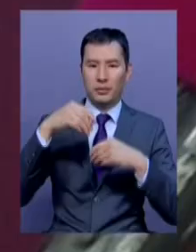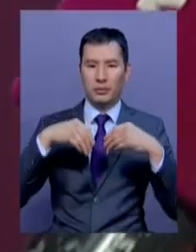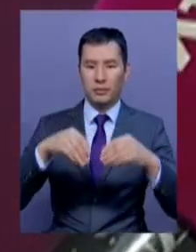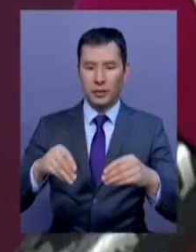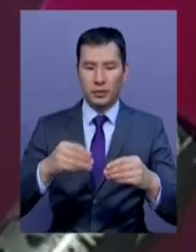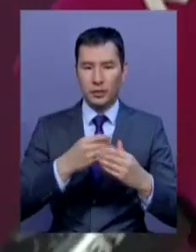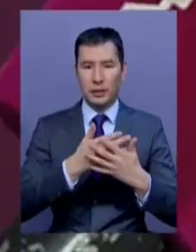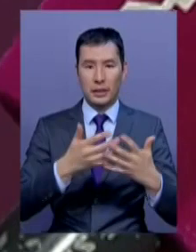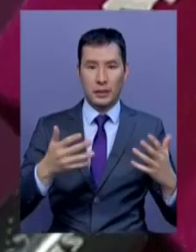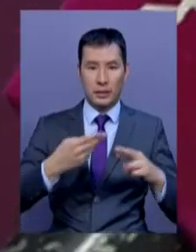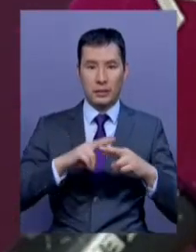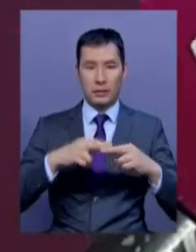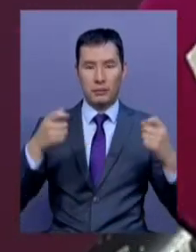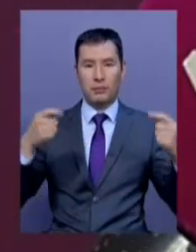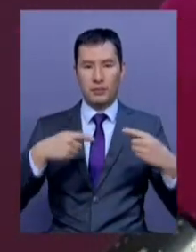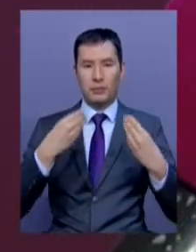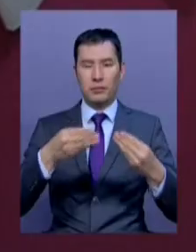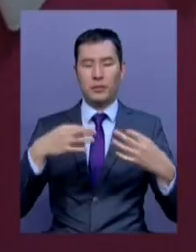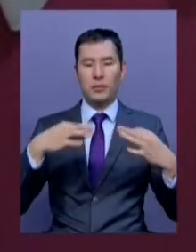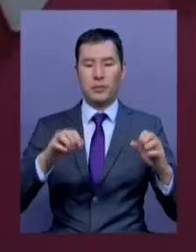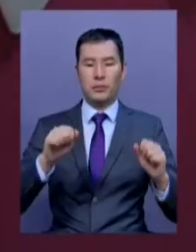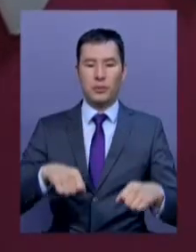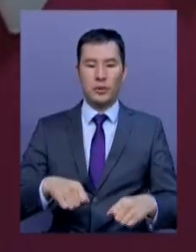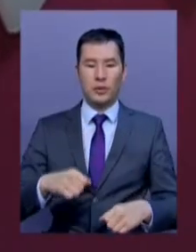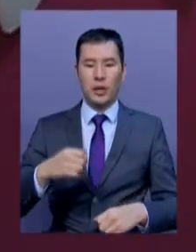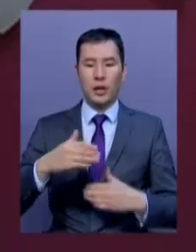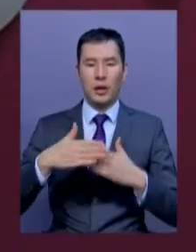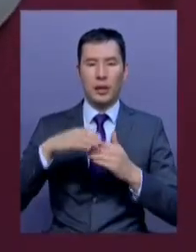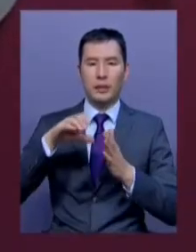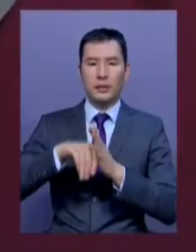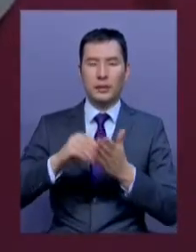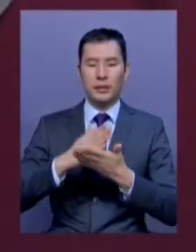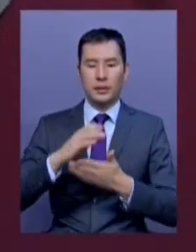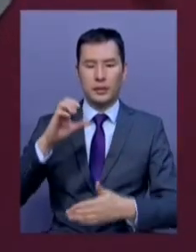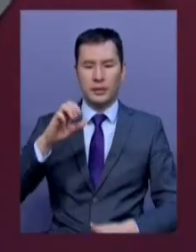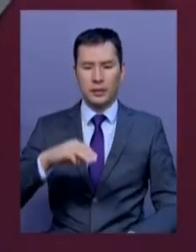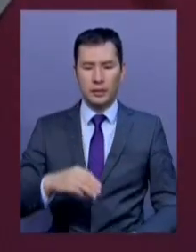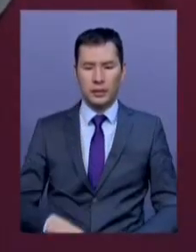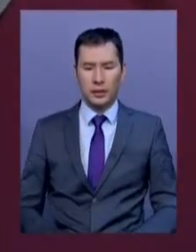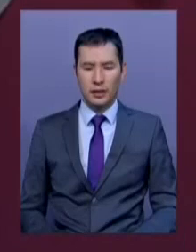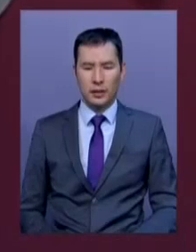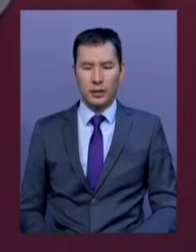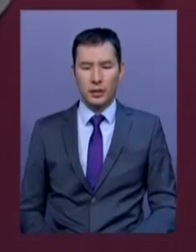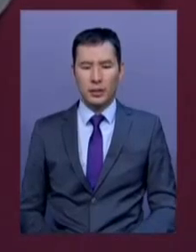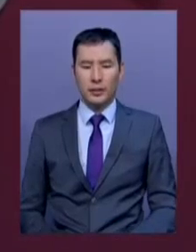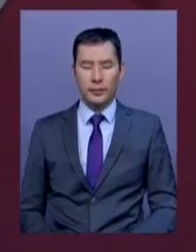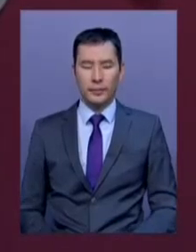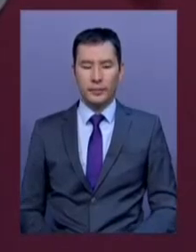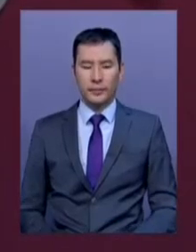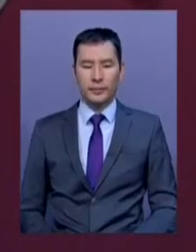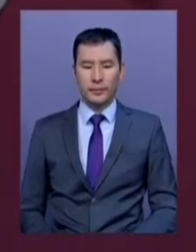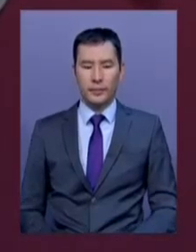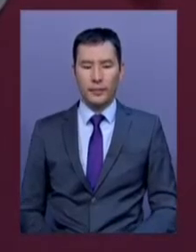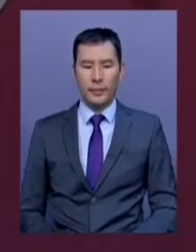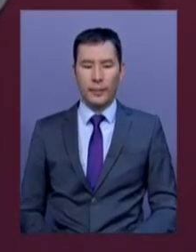шаруашылығы өндірісін жүзеге асыру үшін, бірақ жер кодексінің 23-ші бабына мораторий енгізілмеген. Мораторий бізде жер